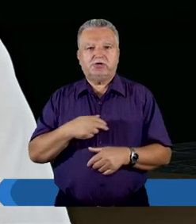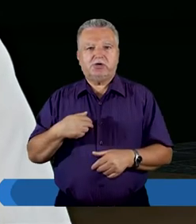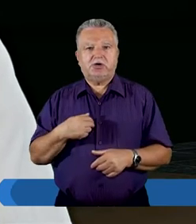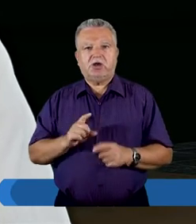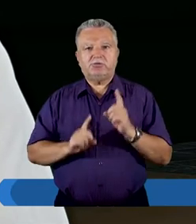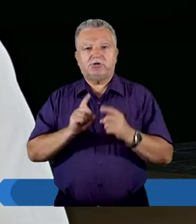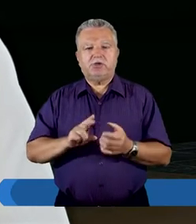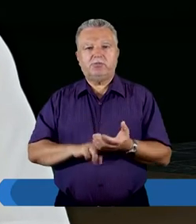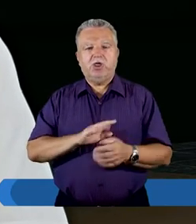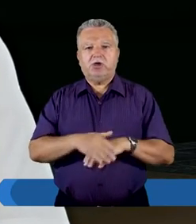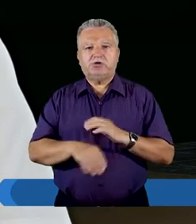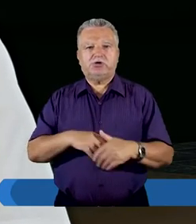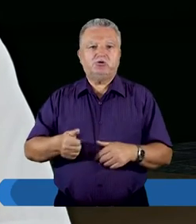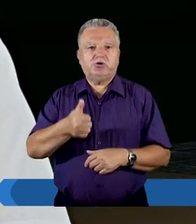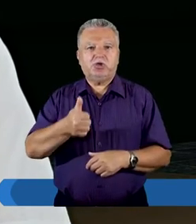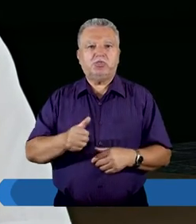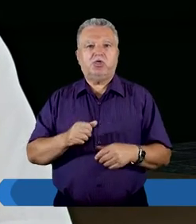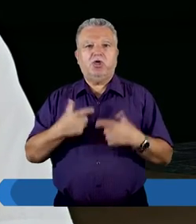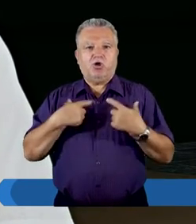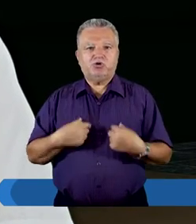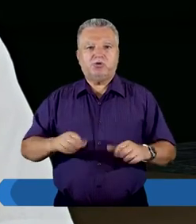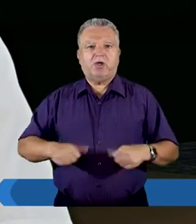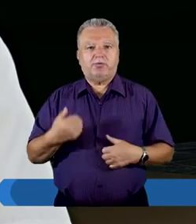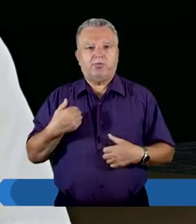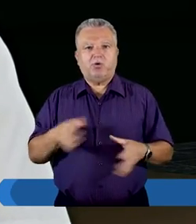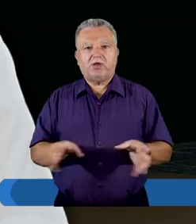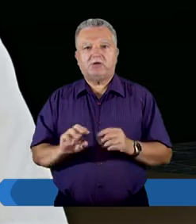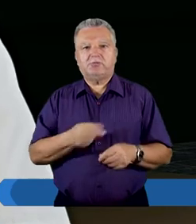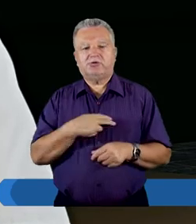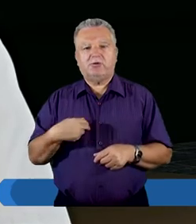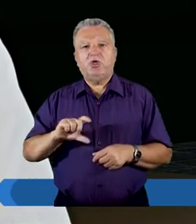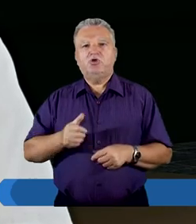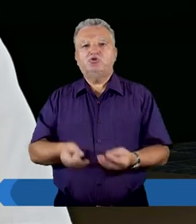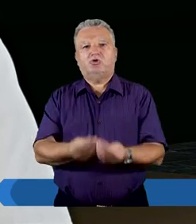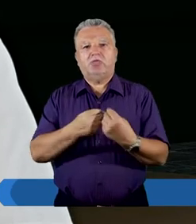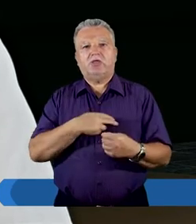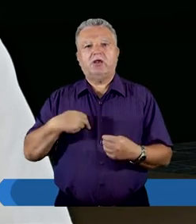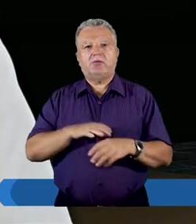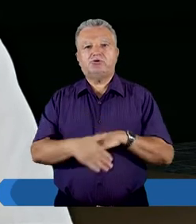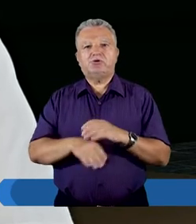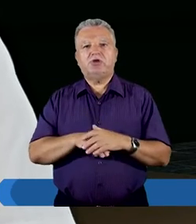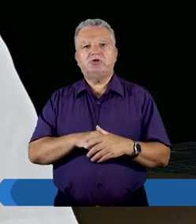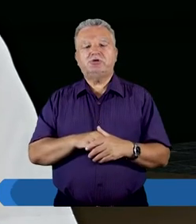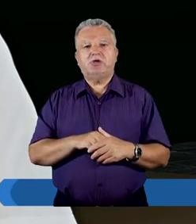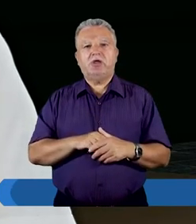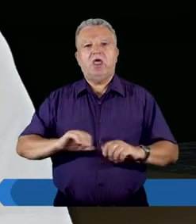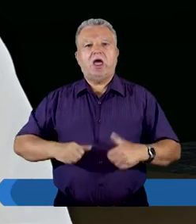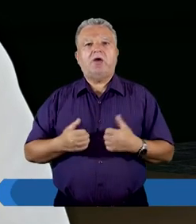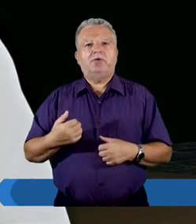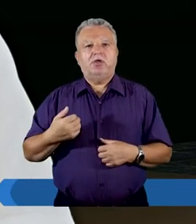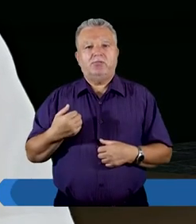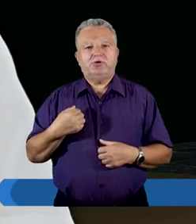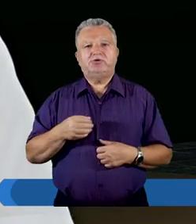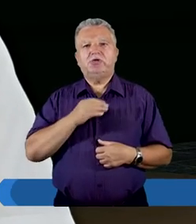żeby z nami była. Więc, ale to, co daje szczęście w danym poczuciu dla każdego człowieka, żeby być tym